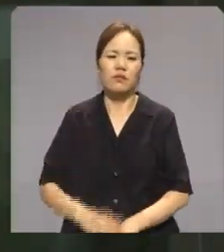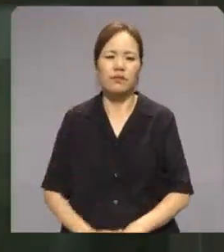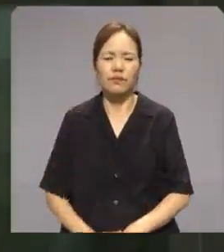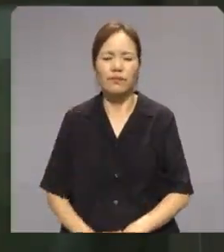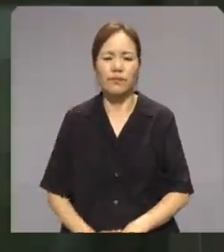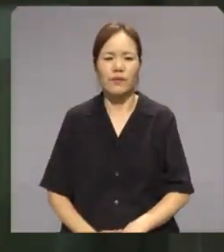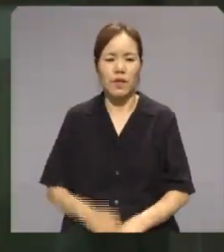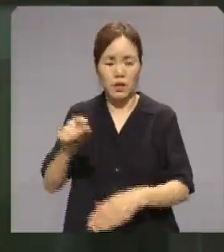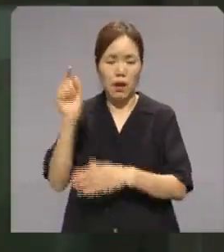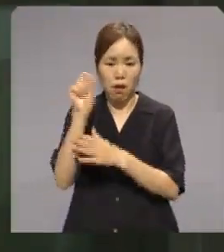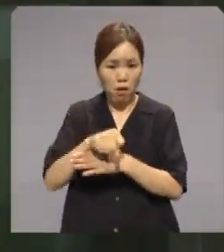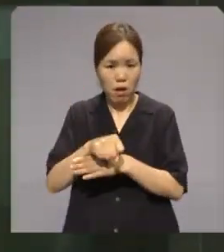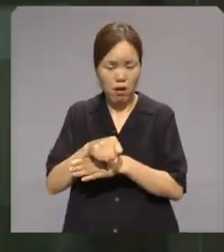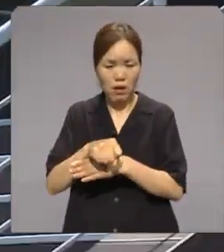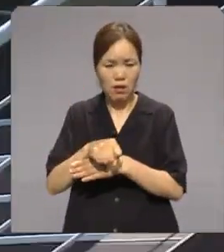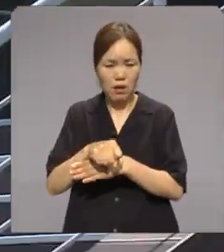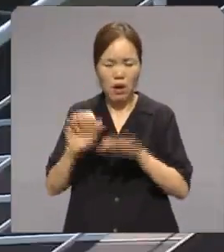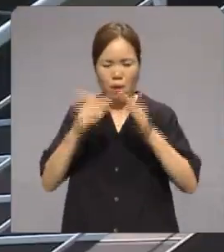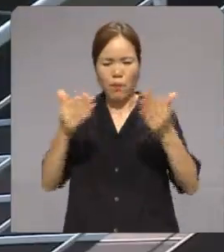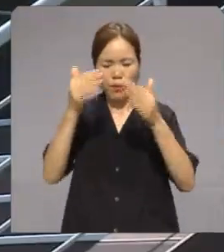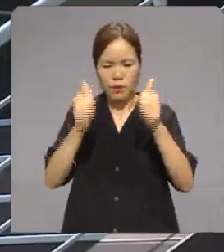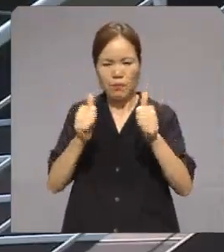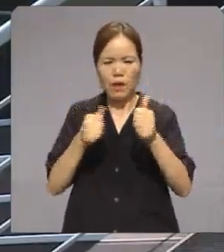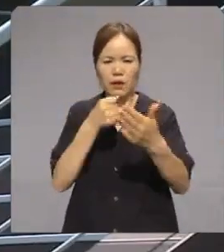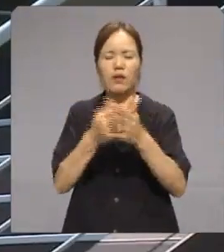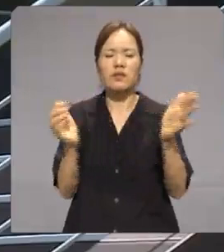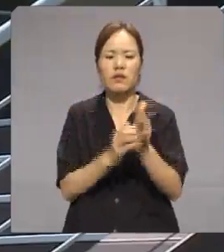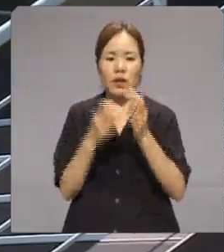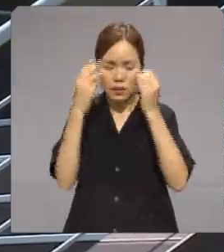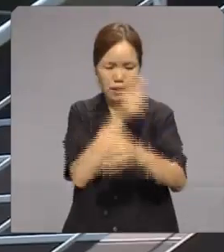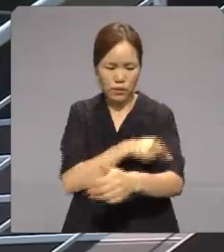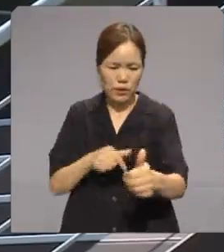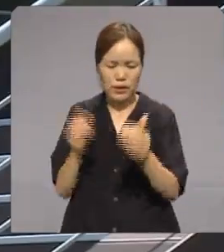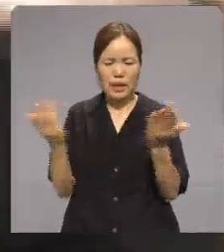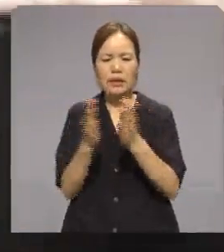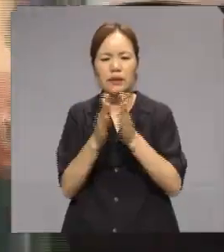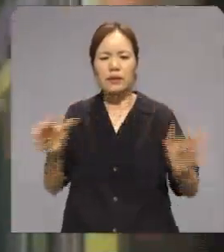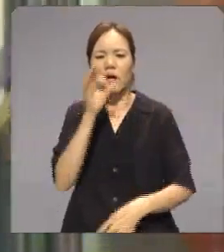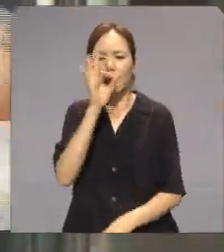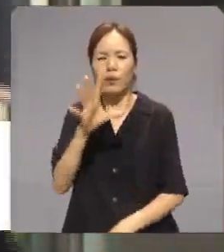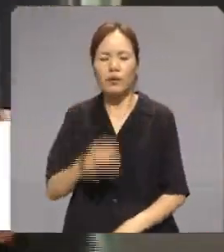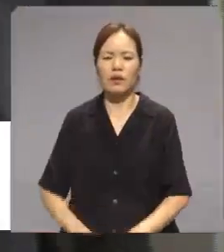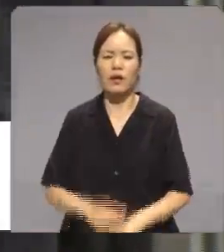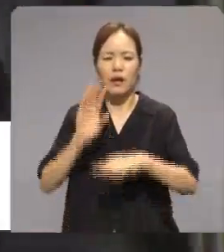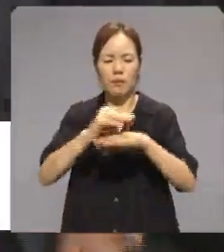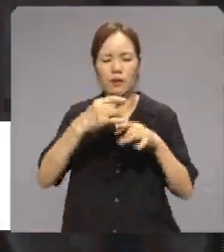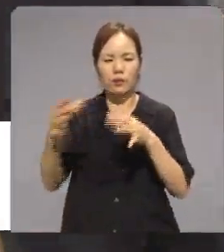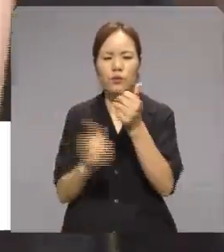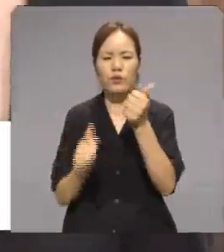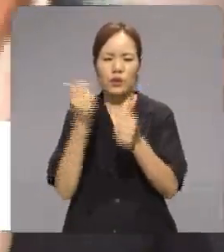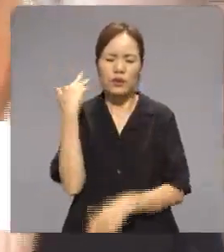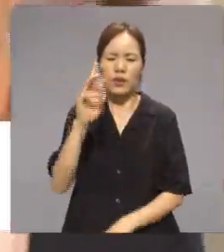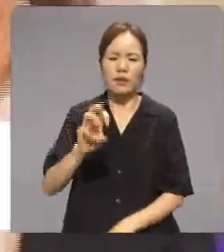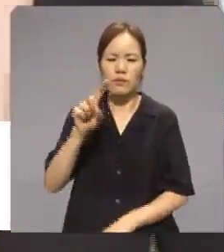신청이 받아들여질 경우 본안 판결 때까지 새 이사들 임기 시작은 불가능합니다. 앞서 방통위는 지난달